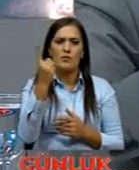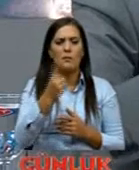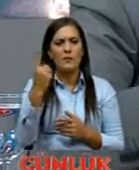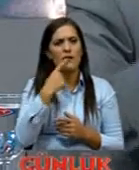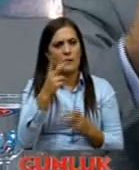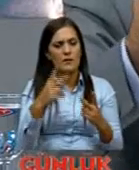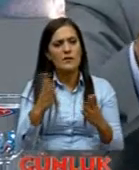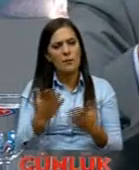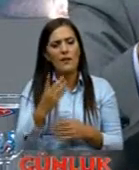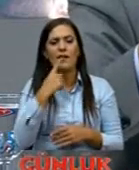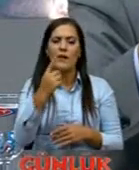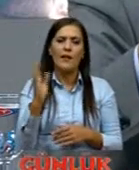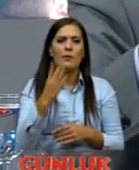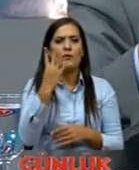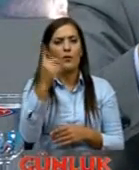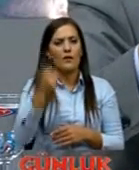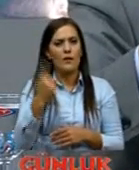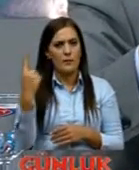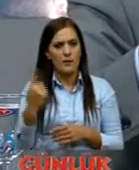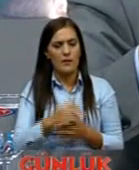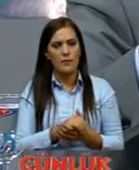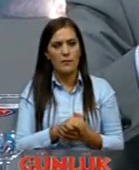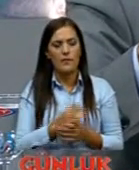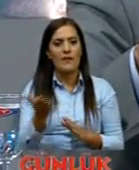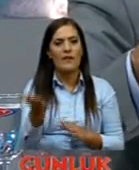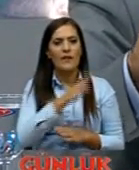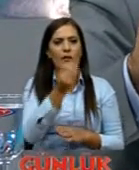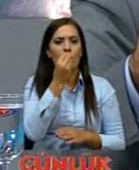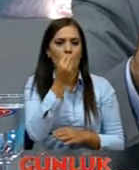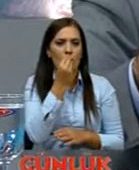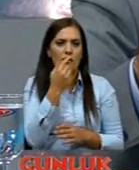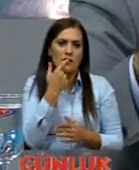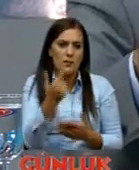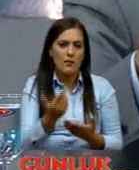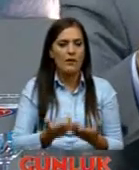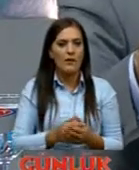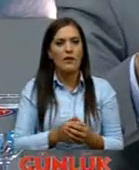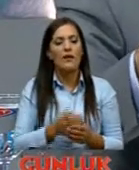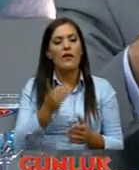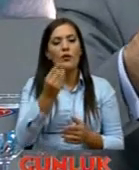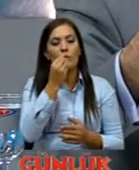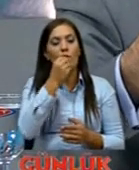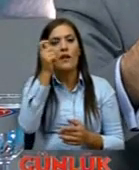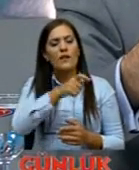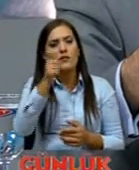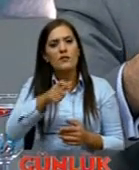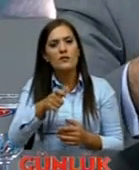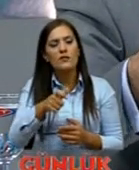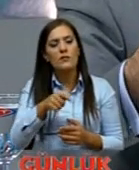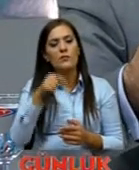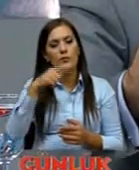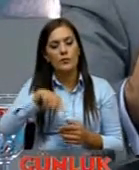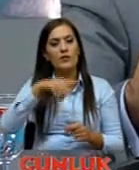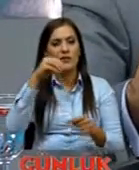de diyebiliriz ama diyelim ki 1/4. Geri kalan da tüketici zaten. Geri kalan da tüketici. Tabii evet. ki tüketici de